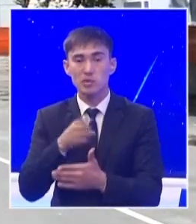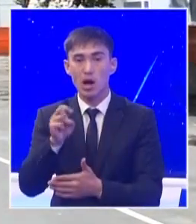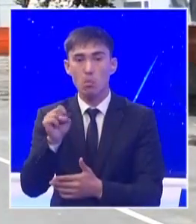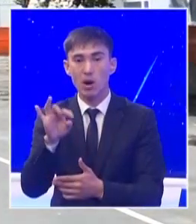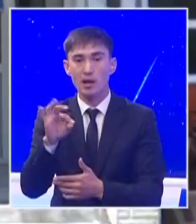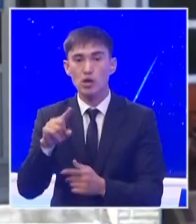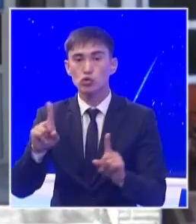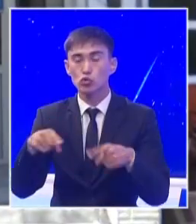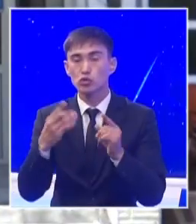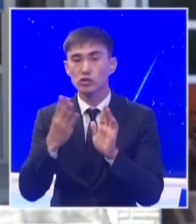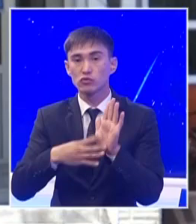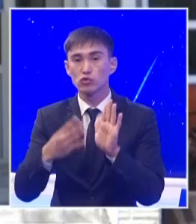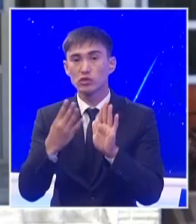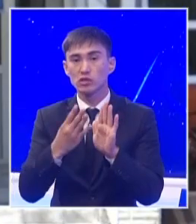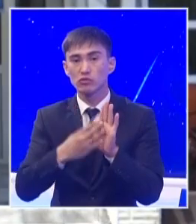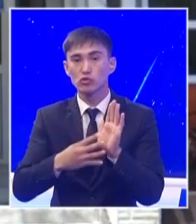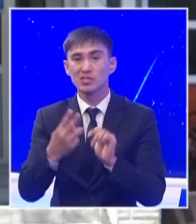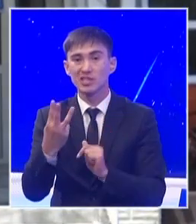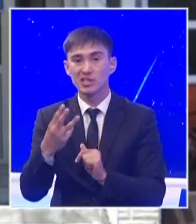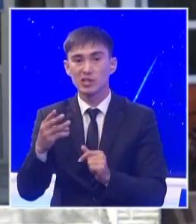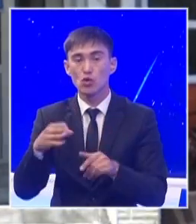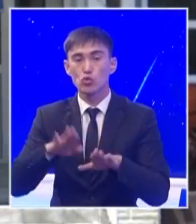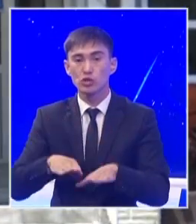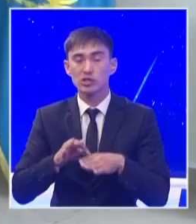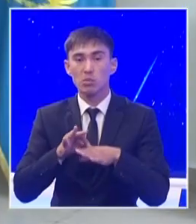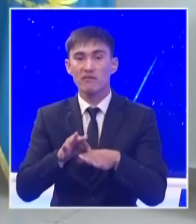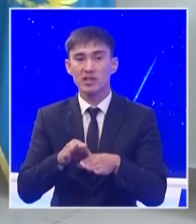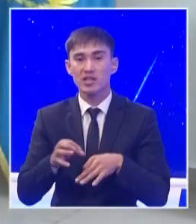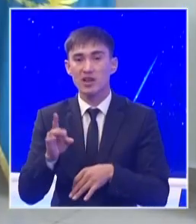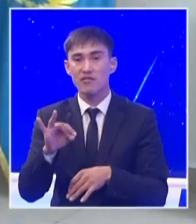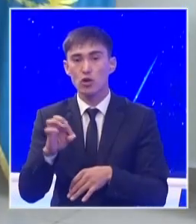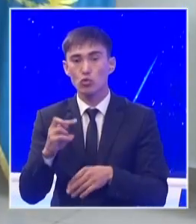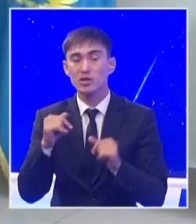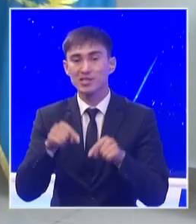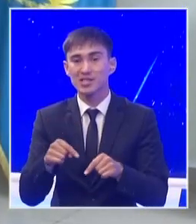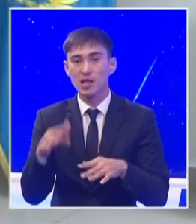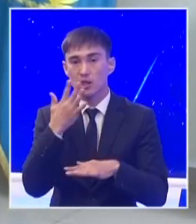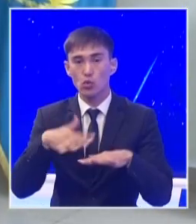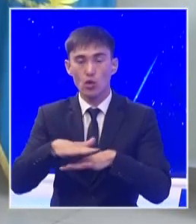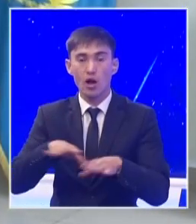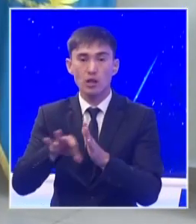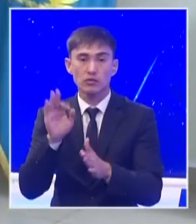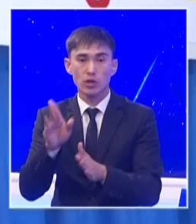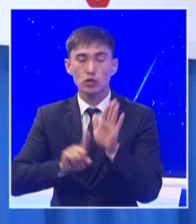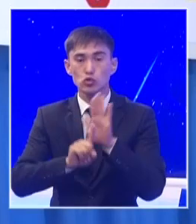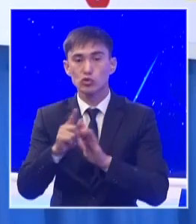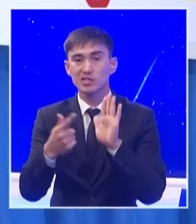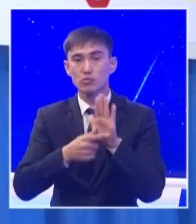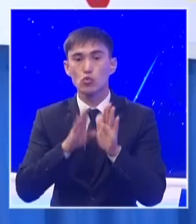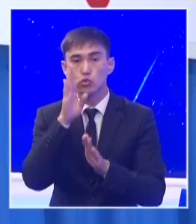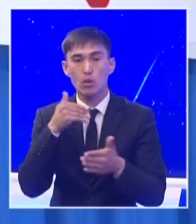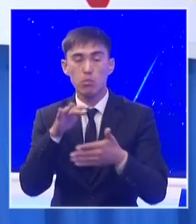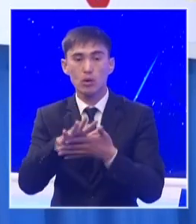Абая создан 993 участок для проведения референдума. Здесь народное голосование начнется с 7 утра